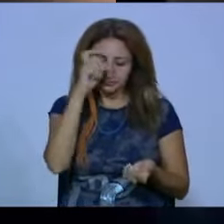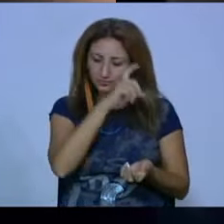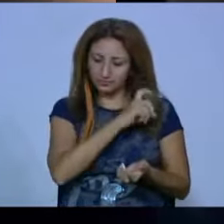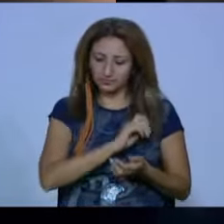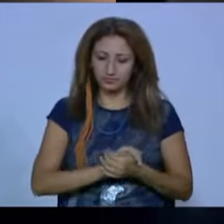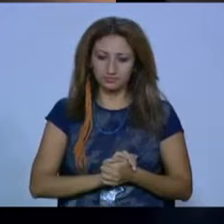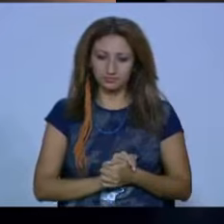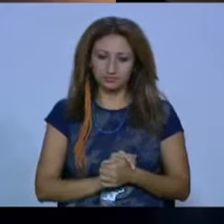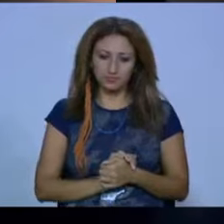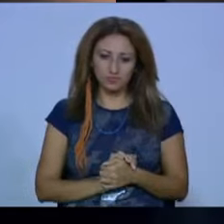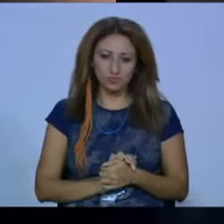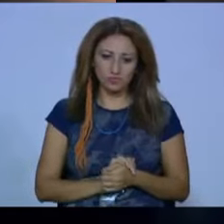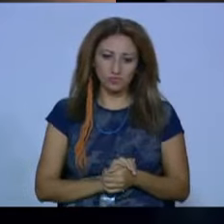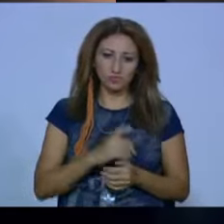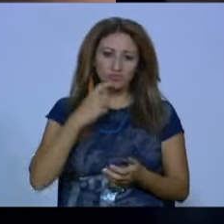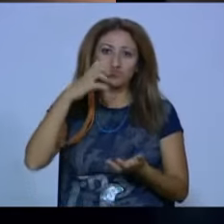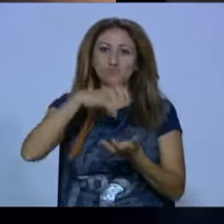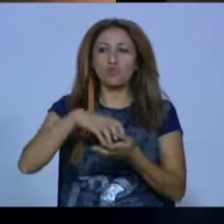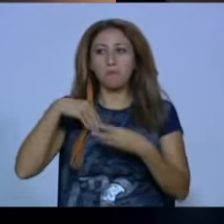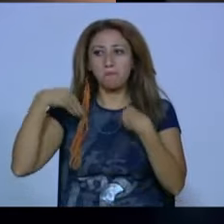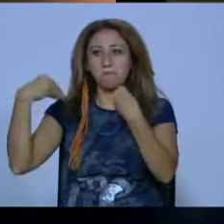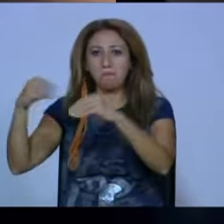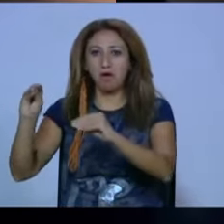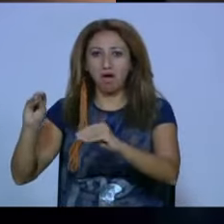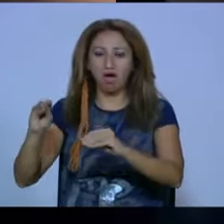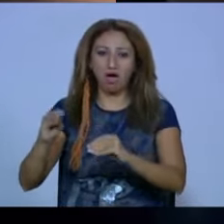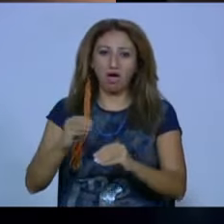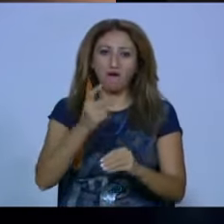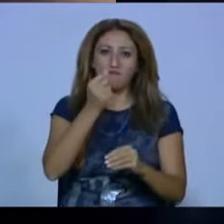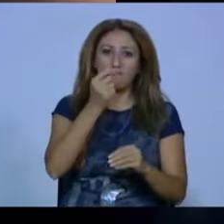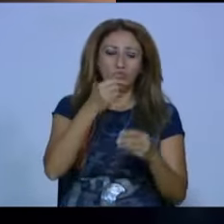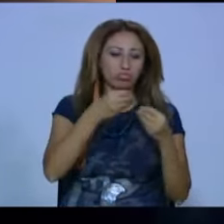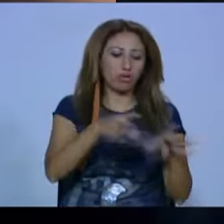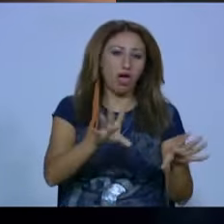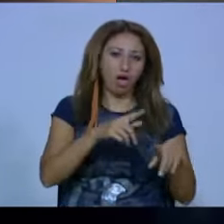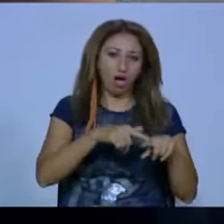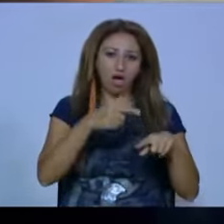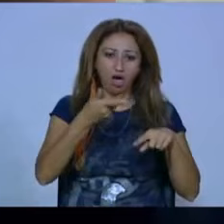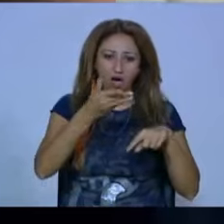كلها، لدرجه ان انا كنت عندي شقه بعتها كمان والفلوس بتاعتها نصها راحت في رجلي.